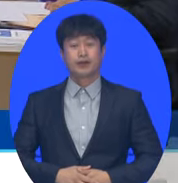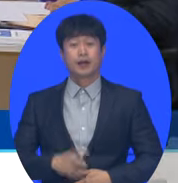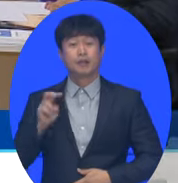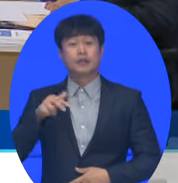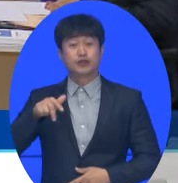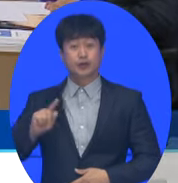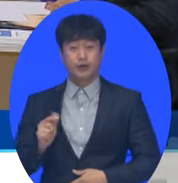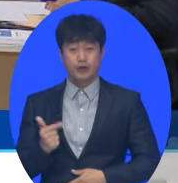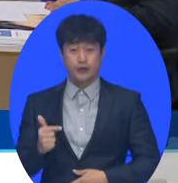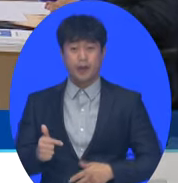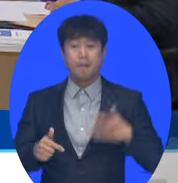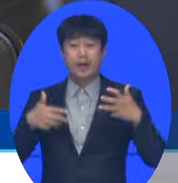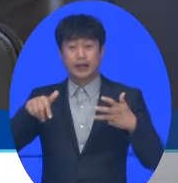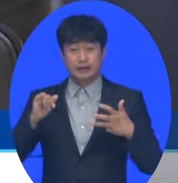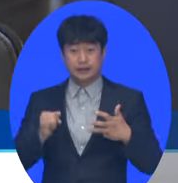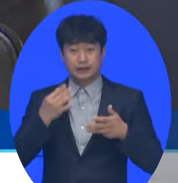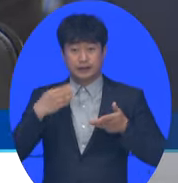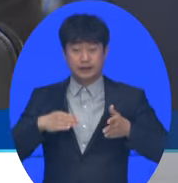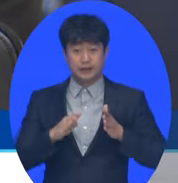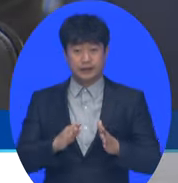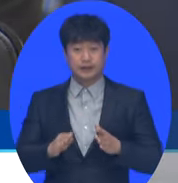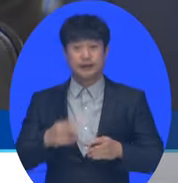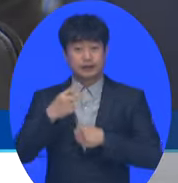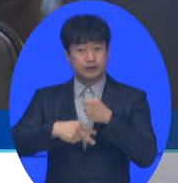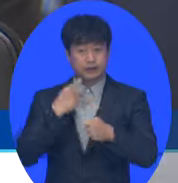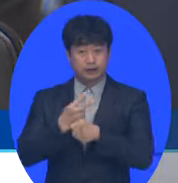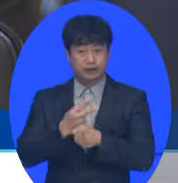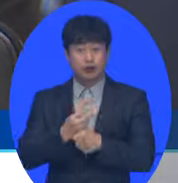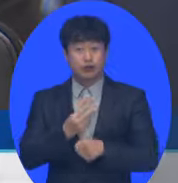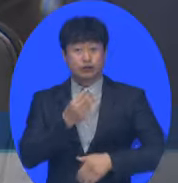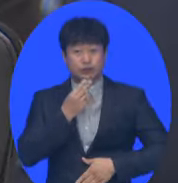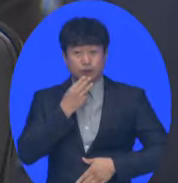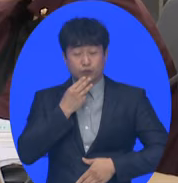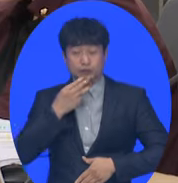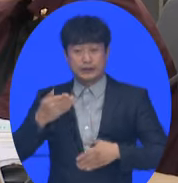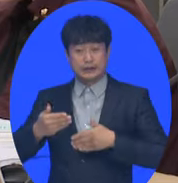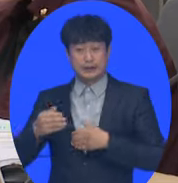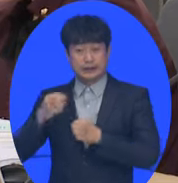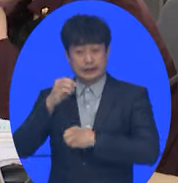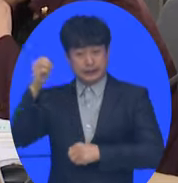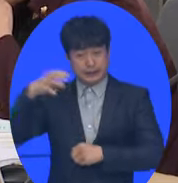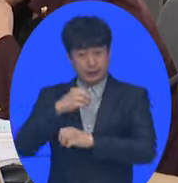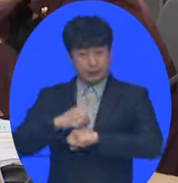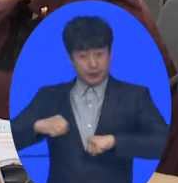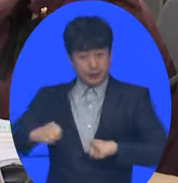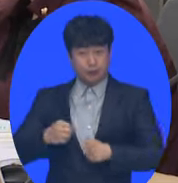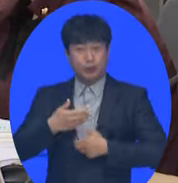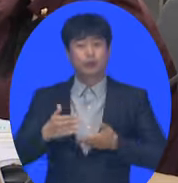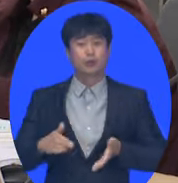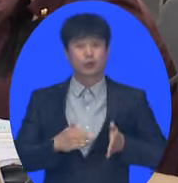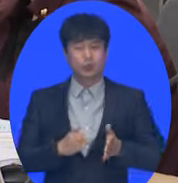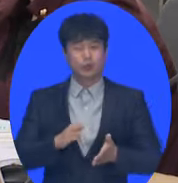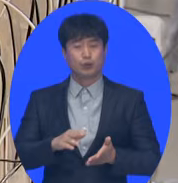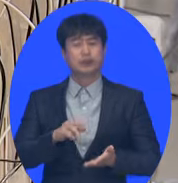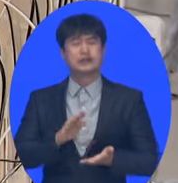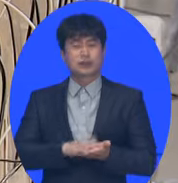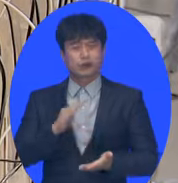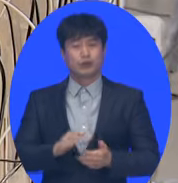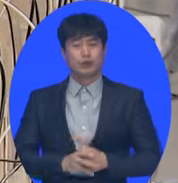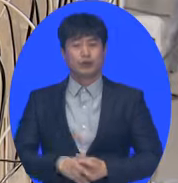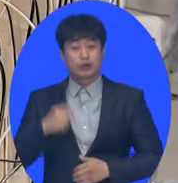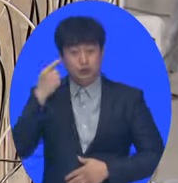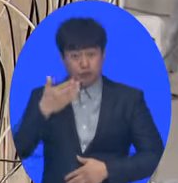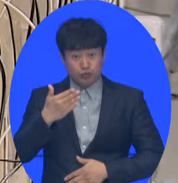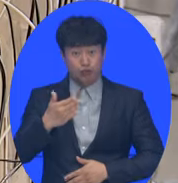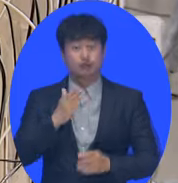민선 8기 2년 차 경기도 국감 첫날의 키워드는 단연 서울 양평고속도로입니다. 본 질의에 나선 19명의 의원 가운데